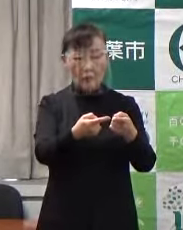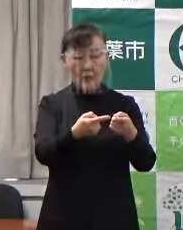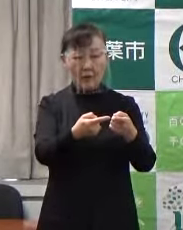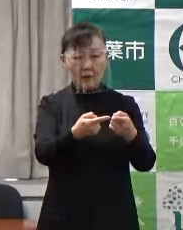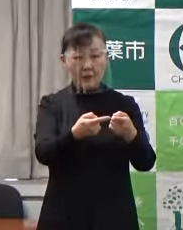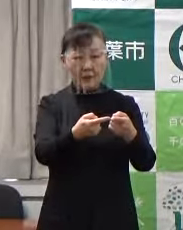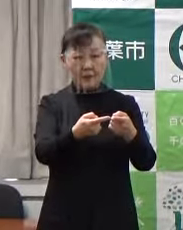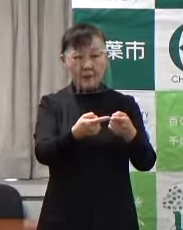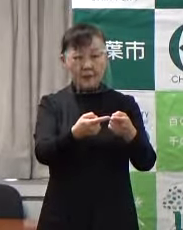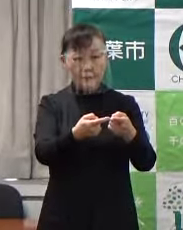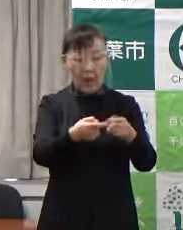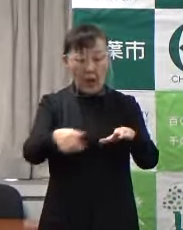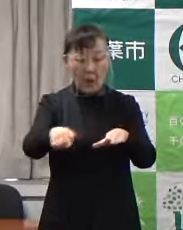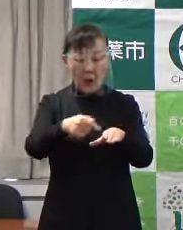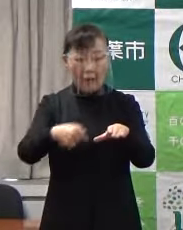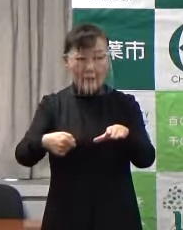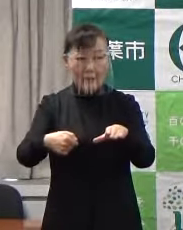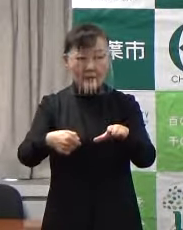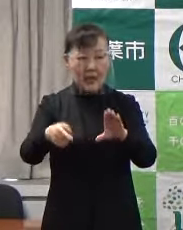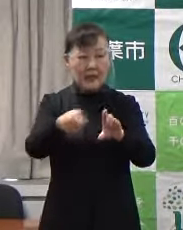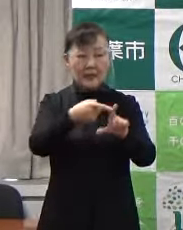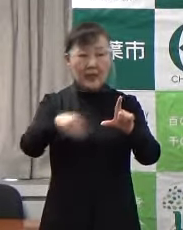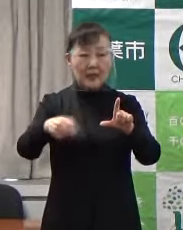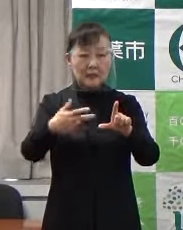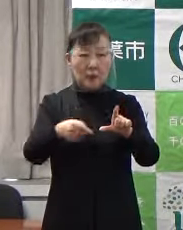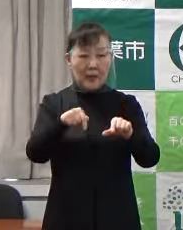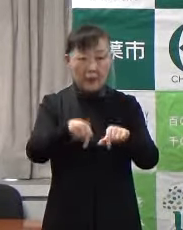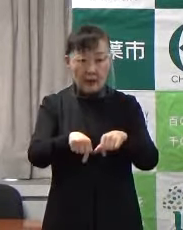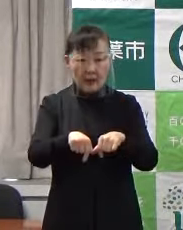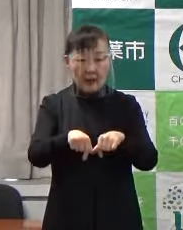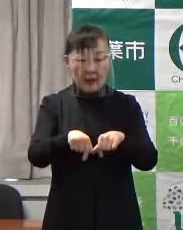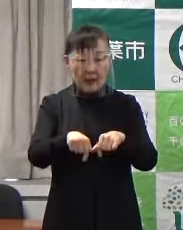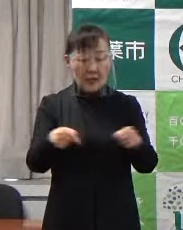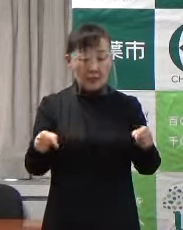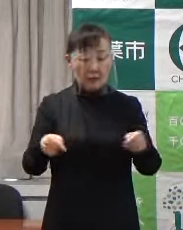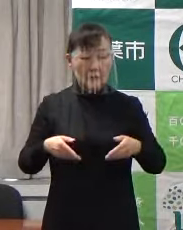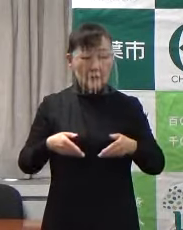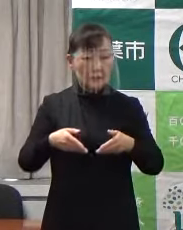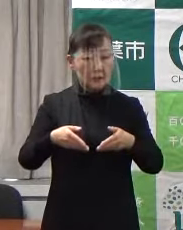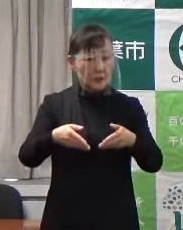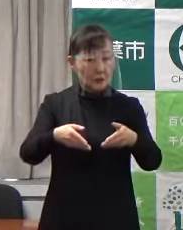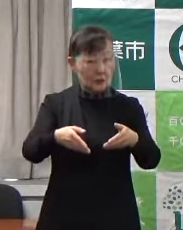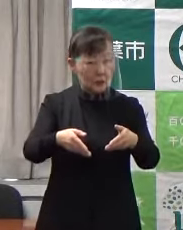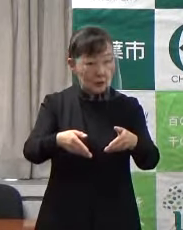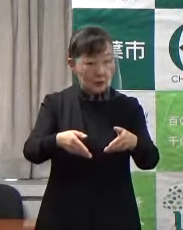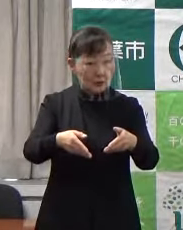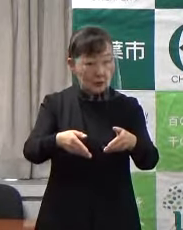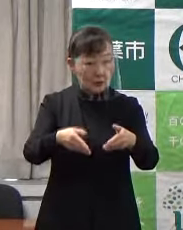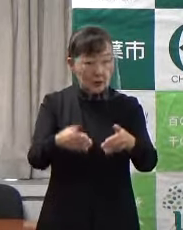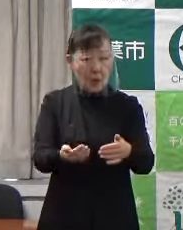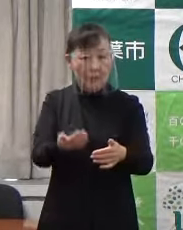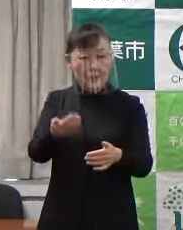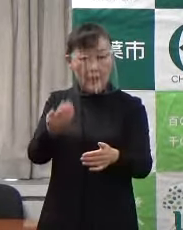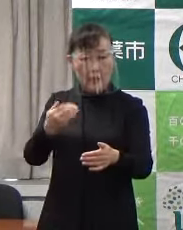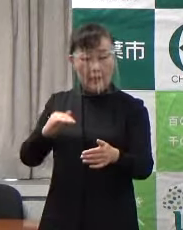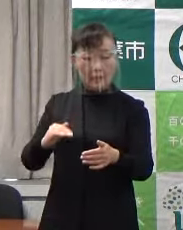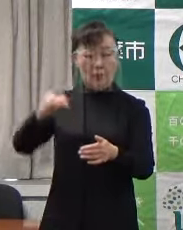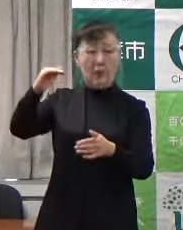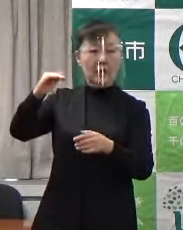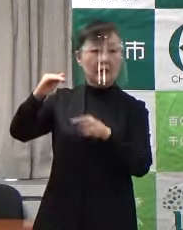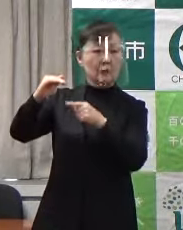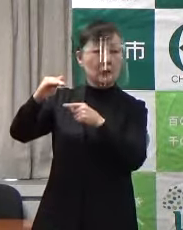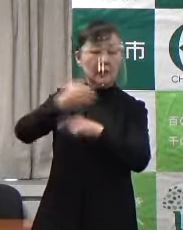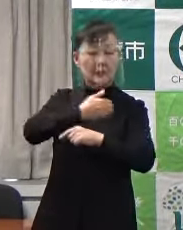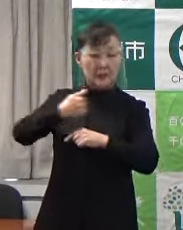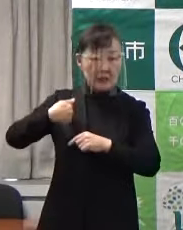分湾岸習志野まで行く交通需要がその手前で上に上げられますから、む